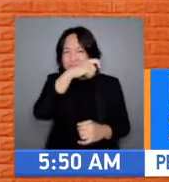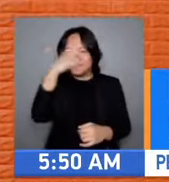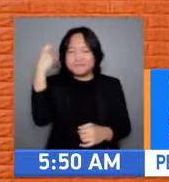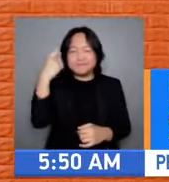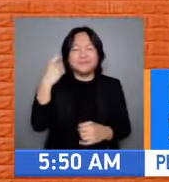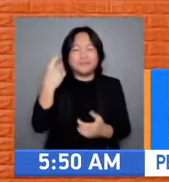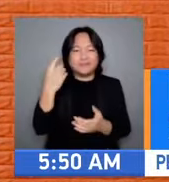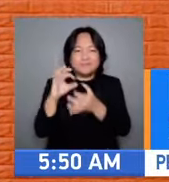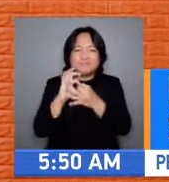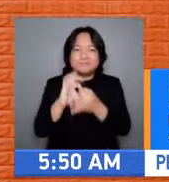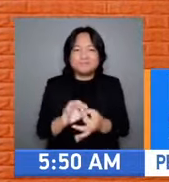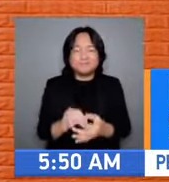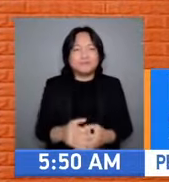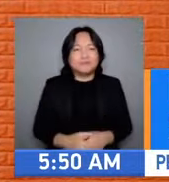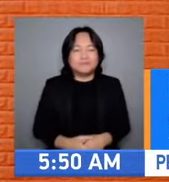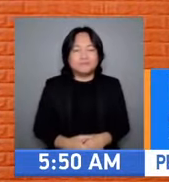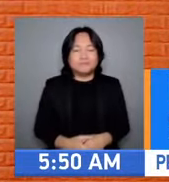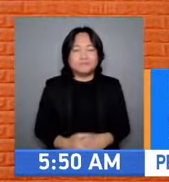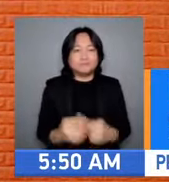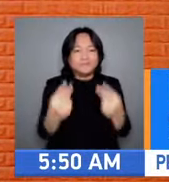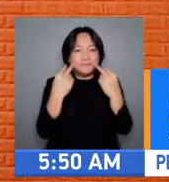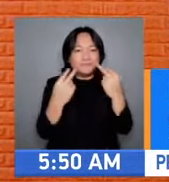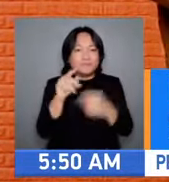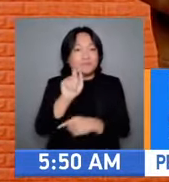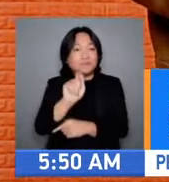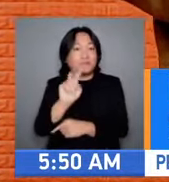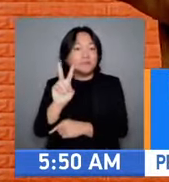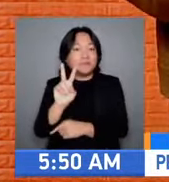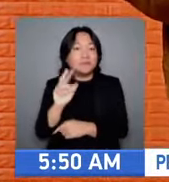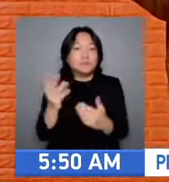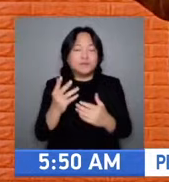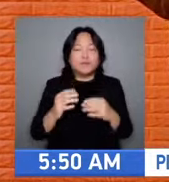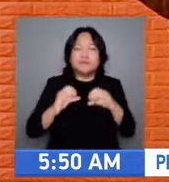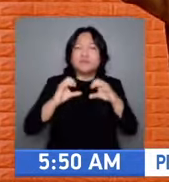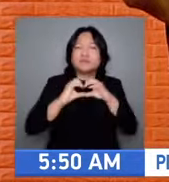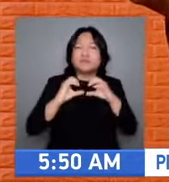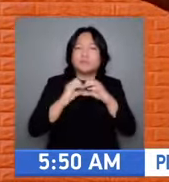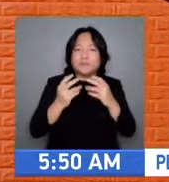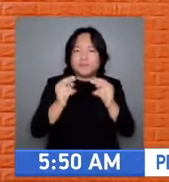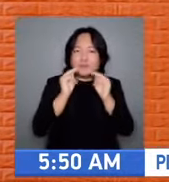panonood ng unang hirat live stream sa GMA Public Affairs YouTube channel, mga kapuso.